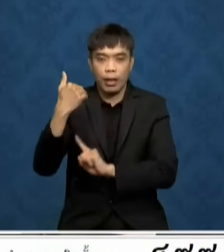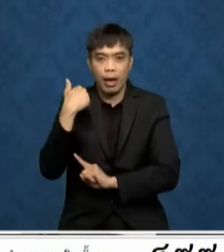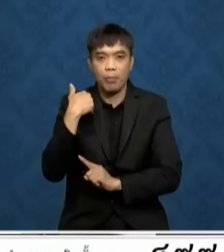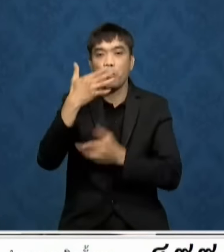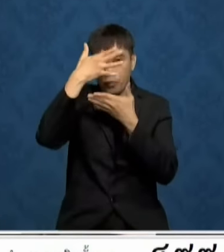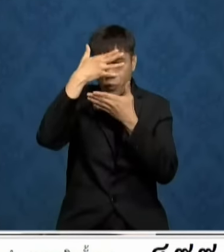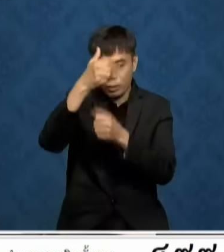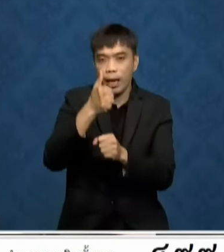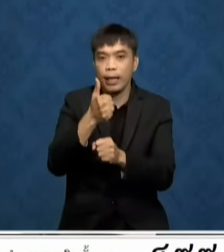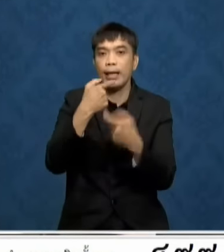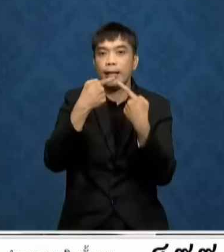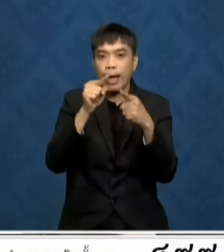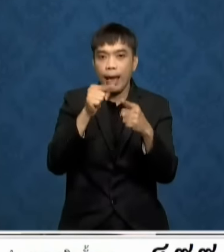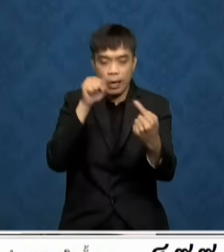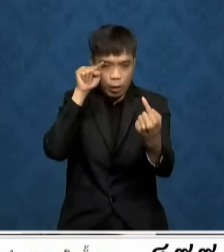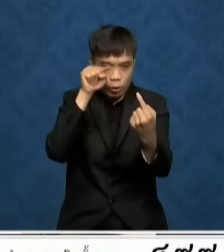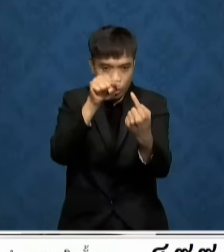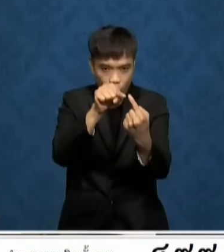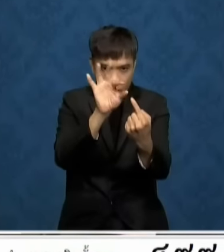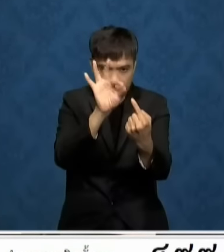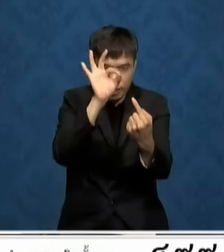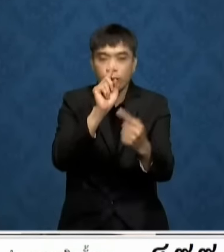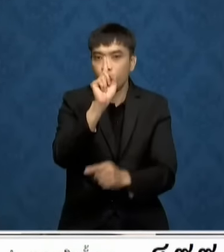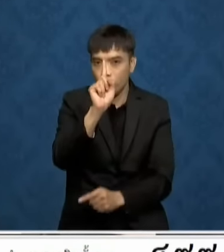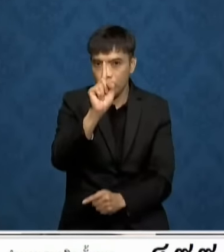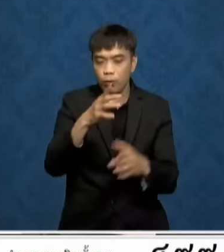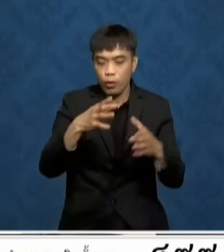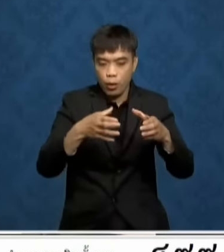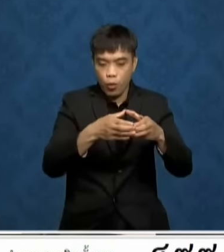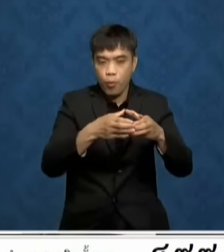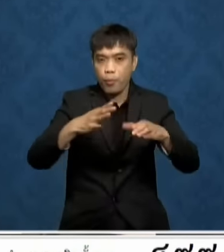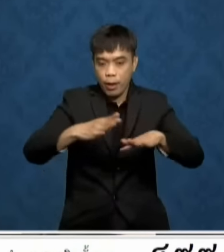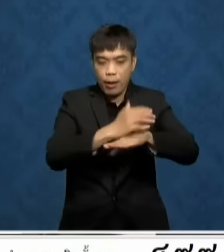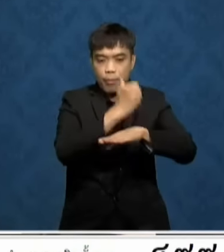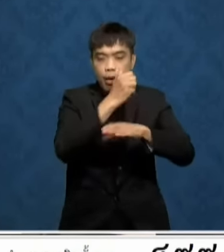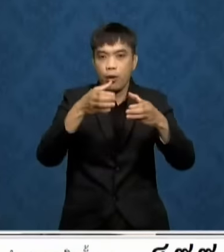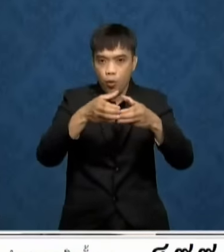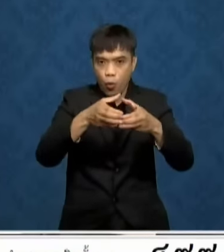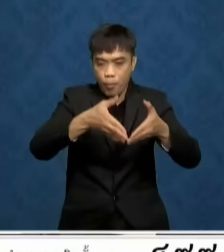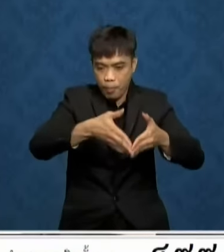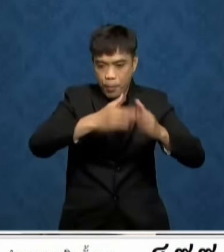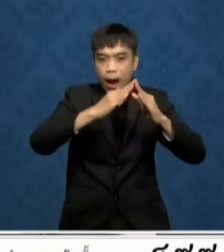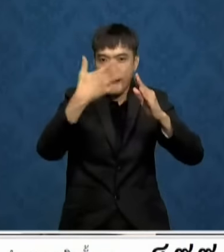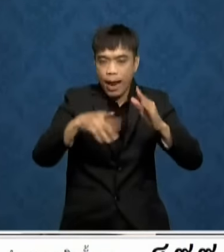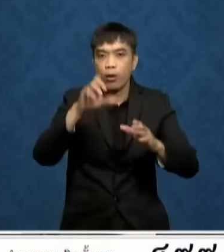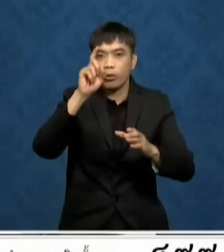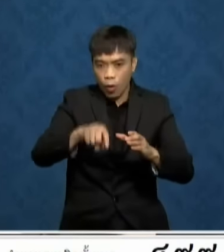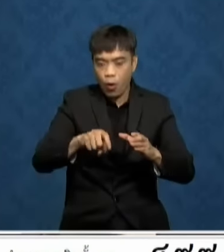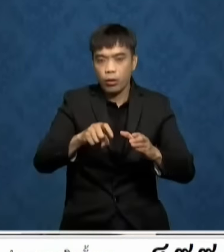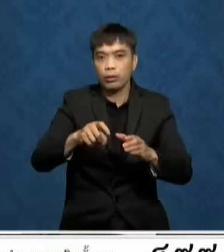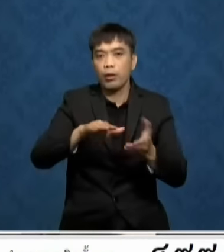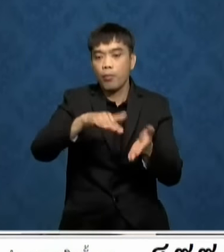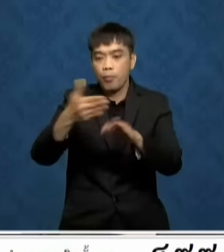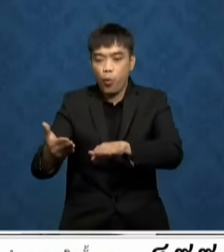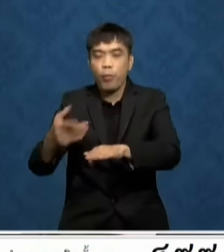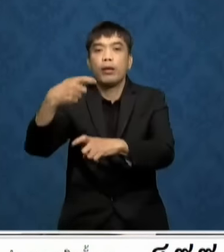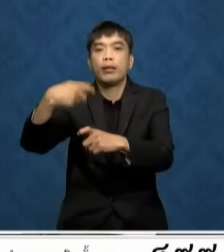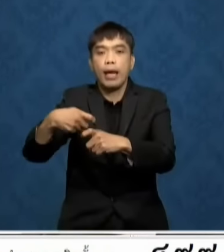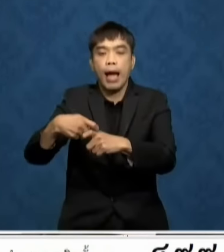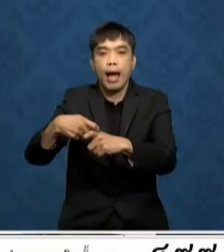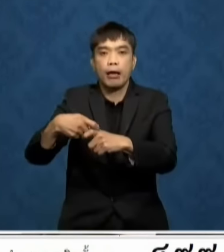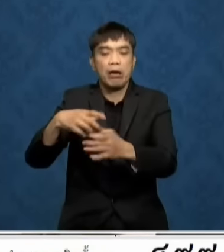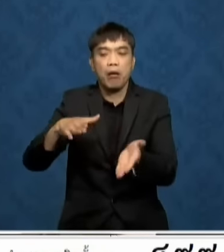ฟกัสในประเด็นที่ว่าพรรคการเมืองนั้นต้องสิ้นสุดได้ยากเนื่องจากพรรคการเมืองค่ะเป็นตัวเชื่อมระหว่างประชาชนกับการ